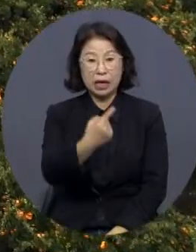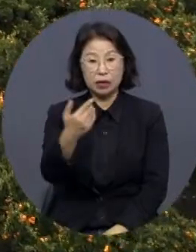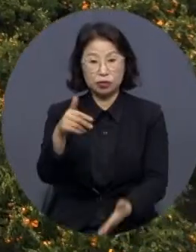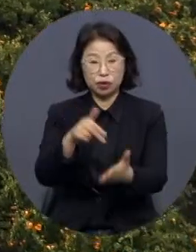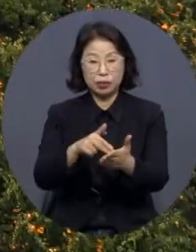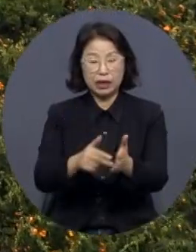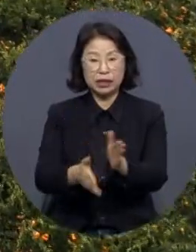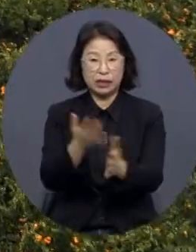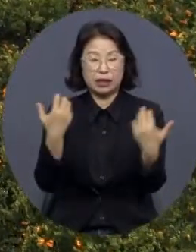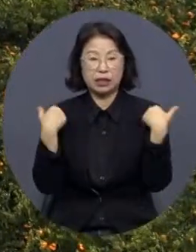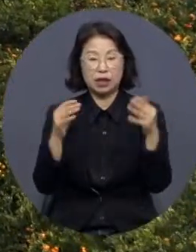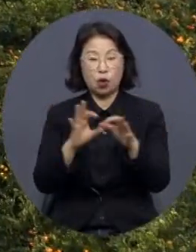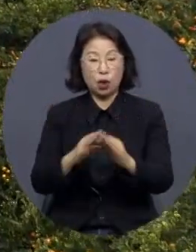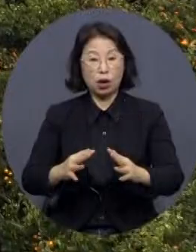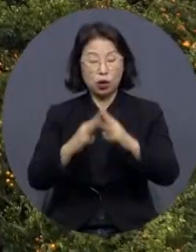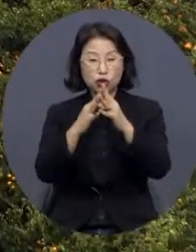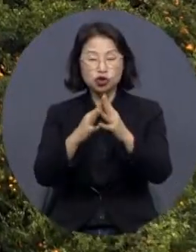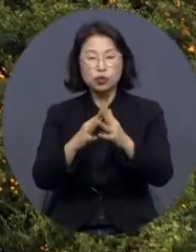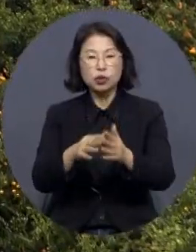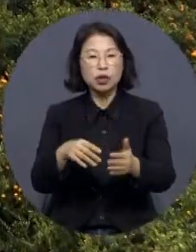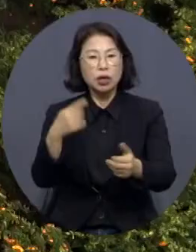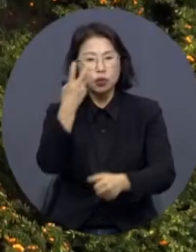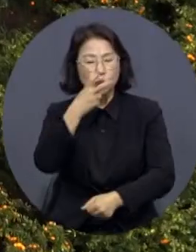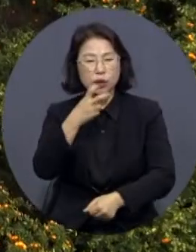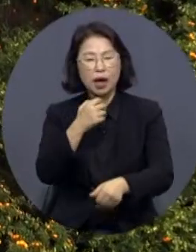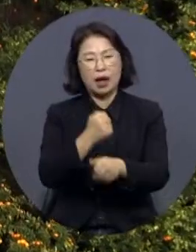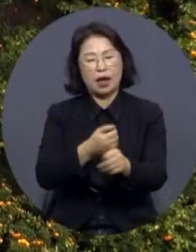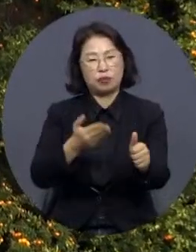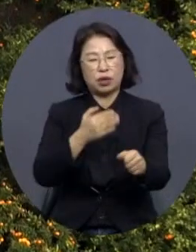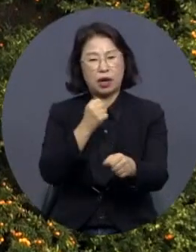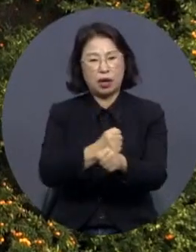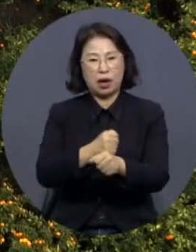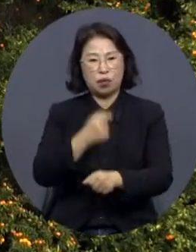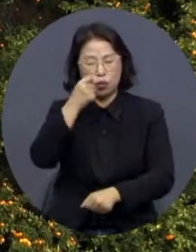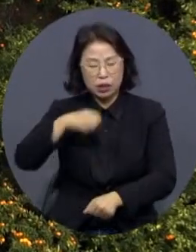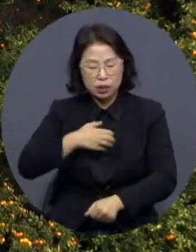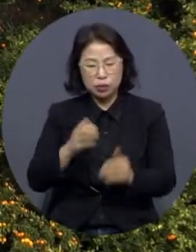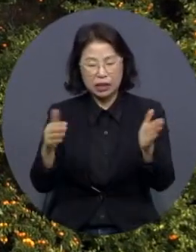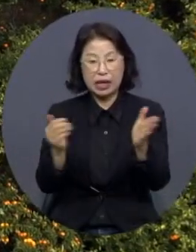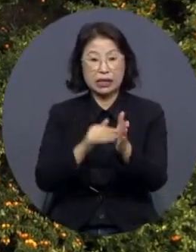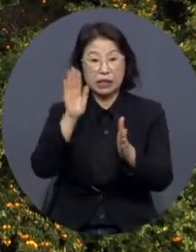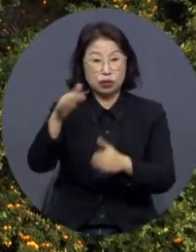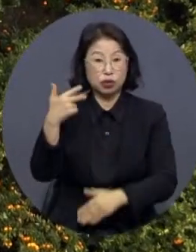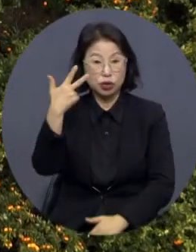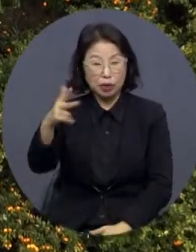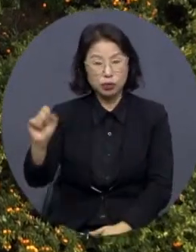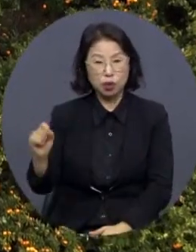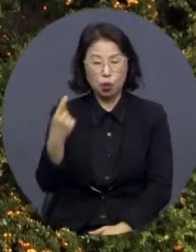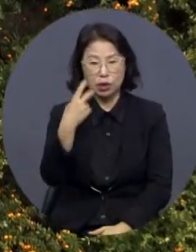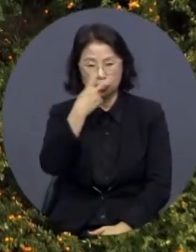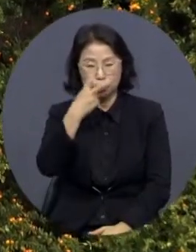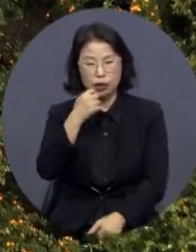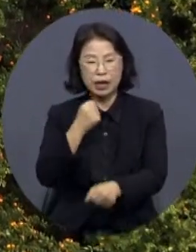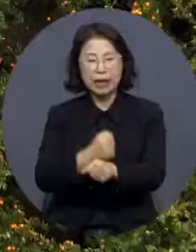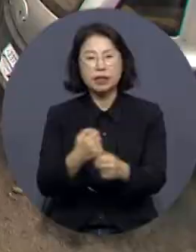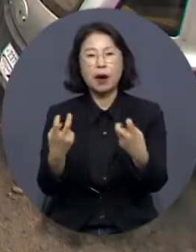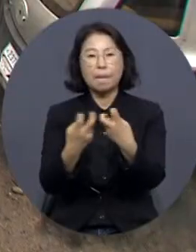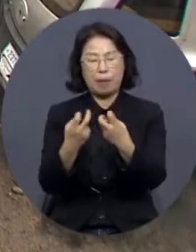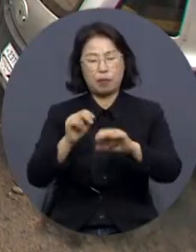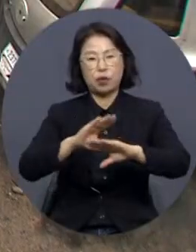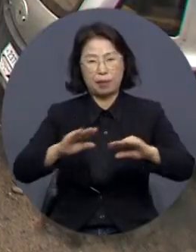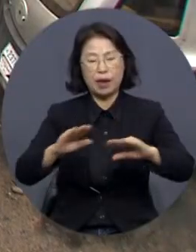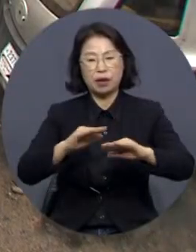행정시에 관련 건축물 실태 조사를 의뢰하고 애도 기간이 끝난 다음 주부터는 사고 원인 조사를 통해 대책을 마련할